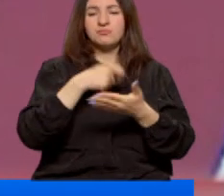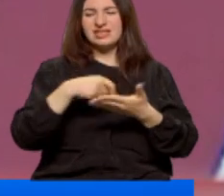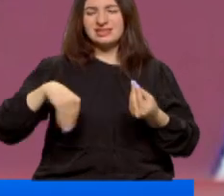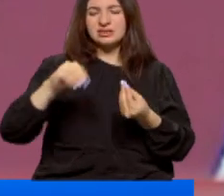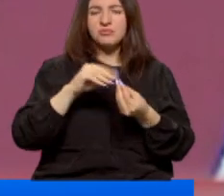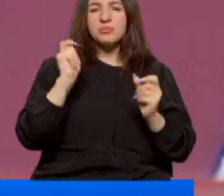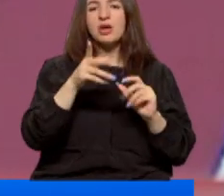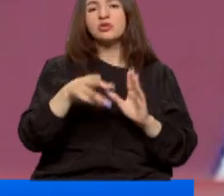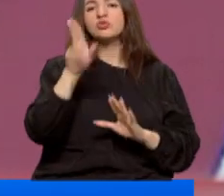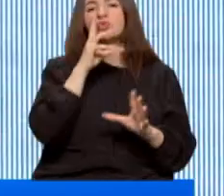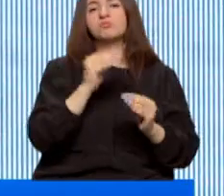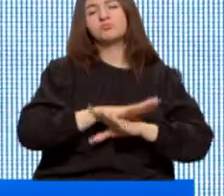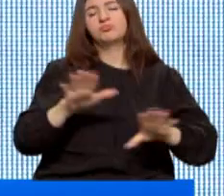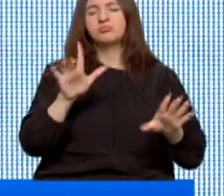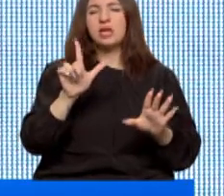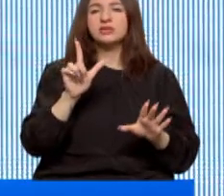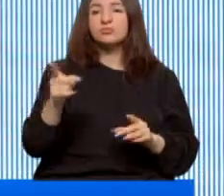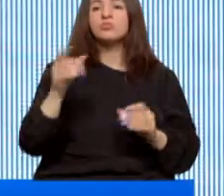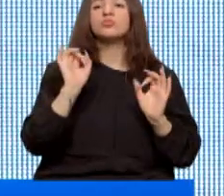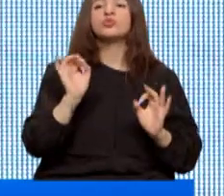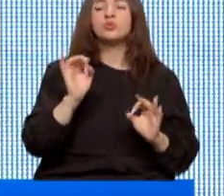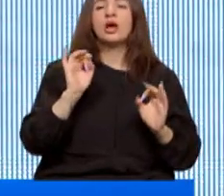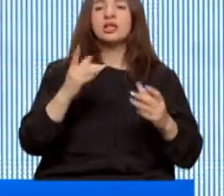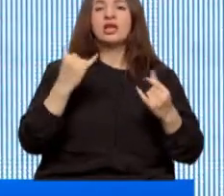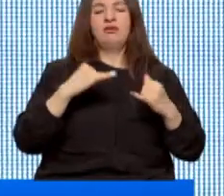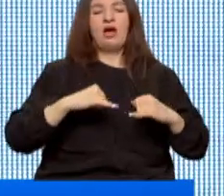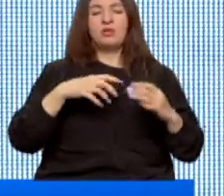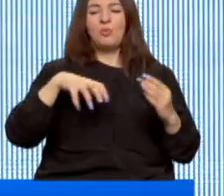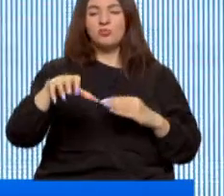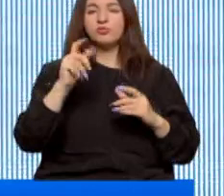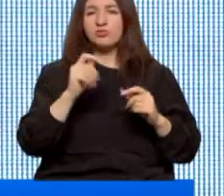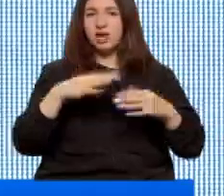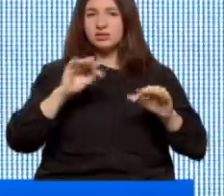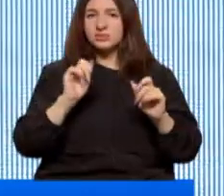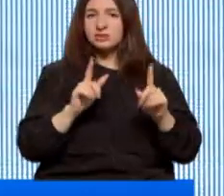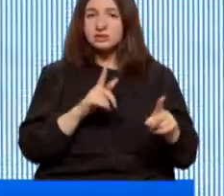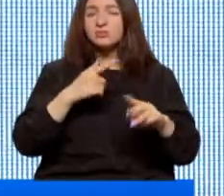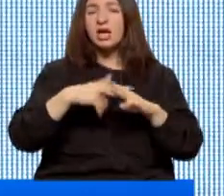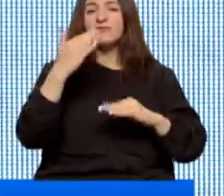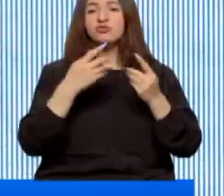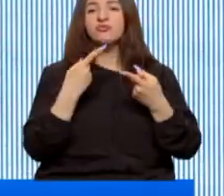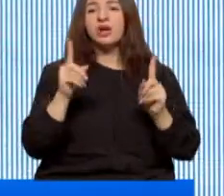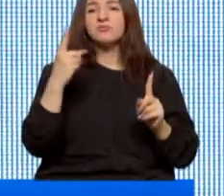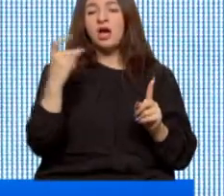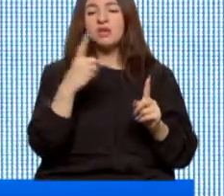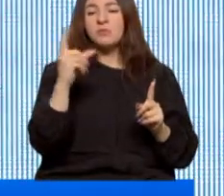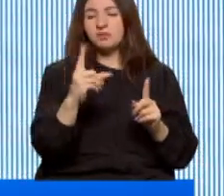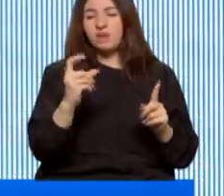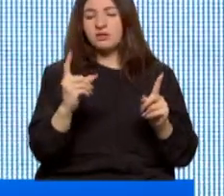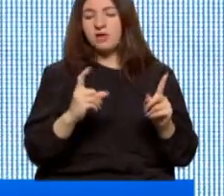artık son verilmelidir. Mutlak surette refah payı uygulamasına geçilmeli. Enflasyon farkı aylık